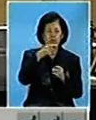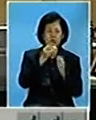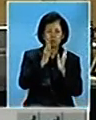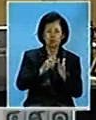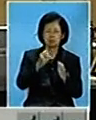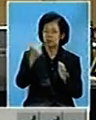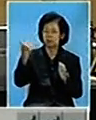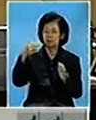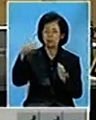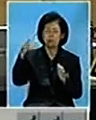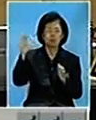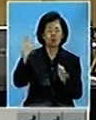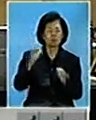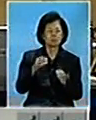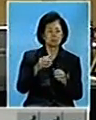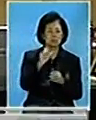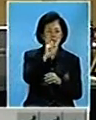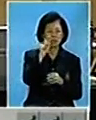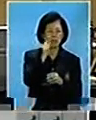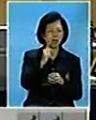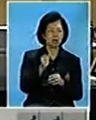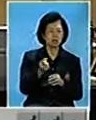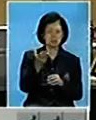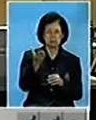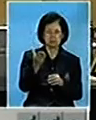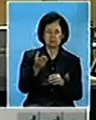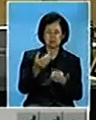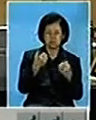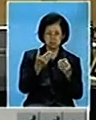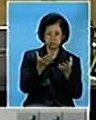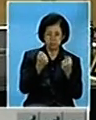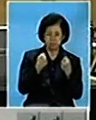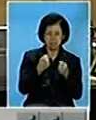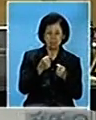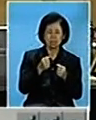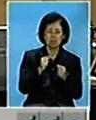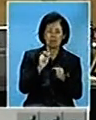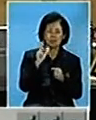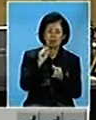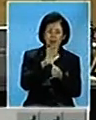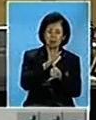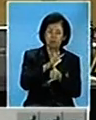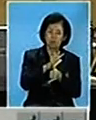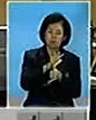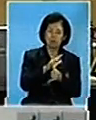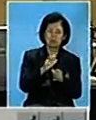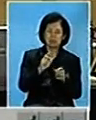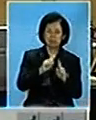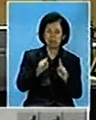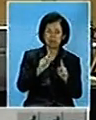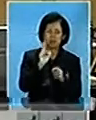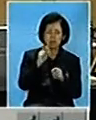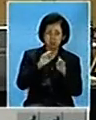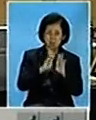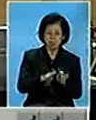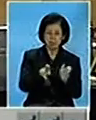อกที่เขาอยู่นอกสภานะครับถึงแม้ท่านจะได้เอกสิทธิ์คุ้มครองแต่ข้อบังคับเขาก็ห้ามไว้นะครับ